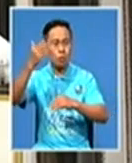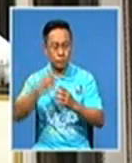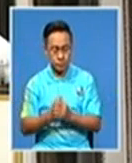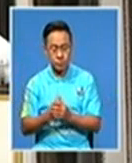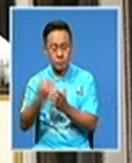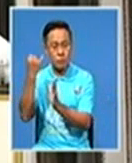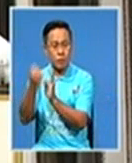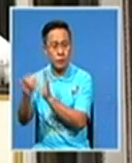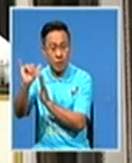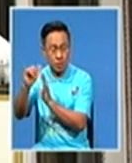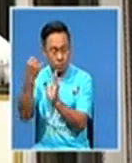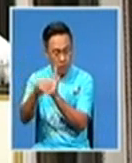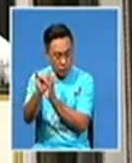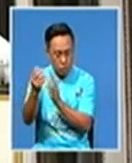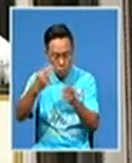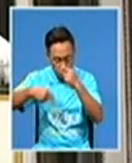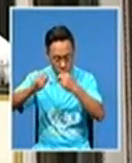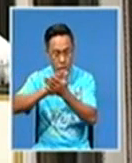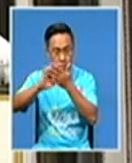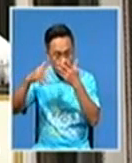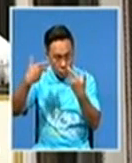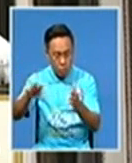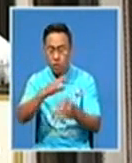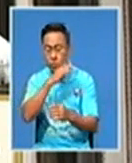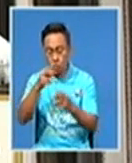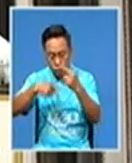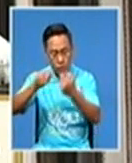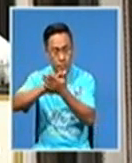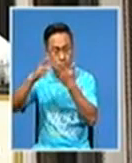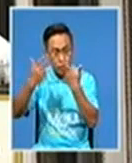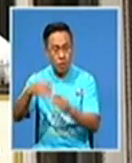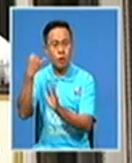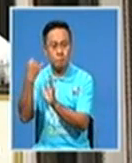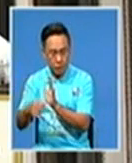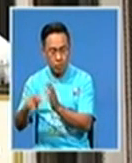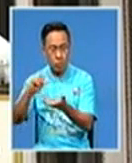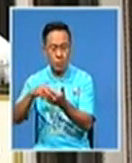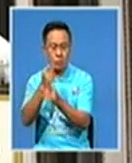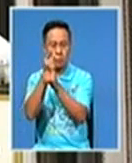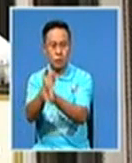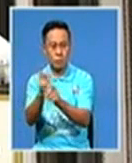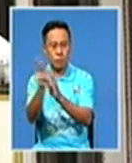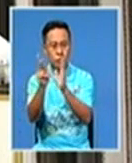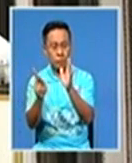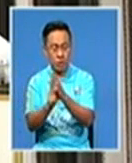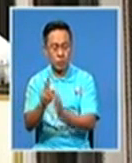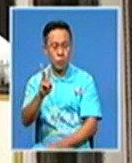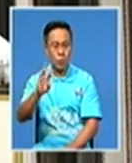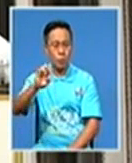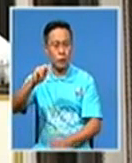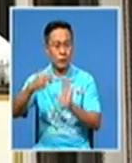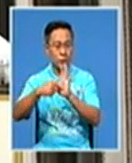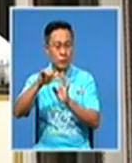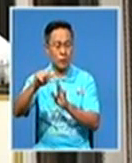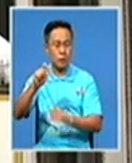เรายังถือว่าไม่มีความผิดใดๆเมื่อสอบสวนเสร็จแล้วมีความผิดจริงก็ต้องรับโทษทั้งวินัยและอาญานะครับหากไม่ผิดก็ส